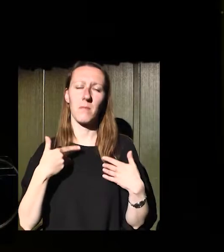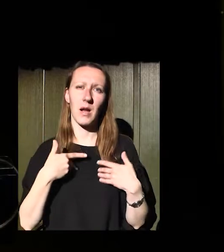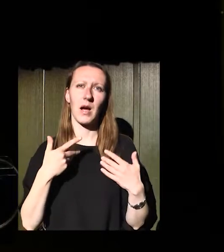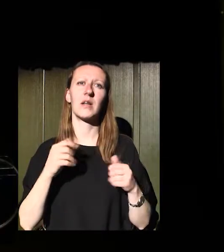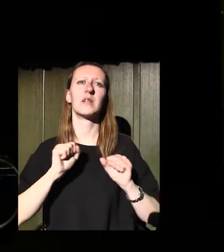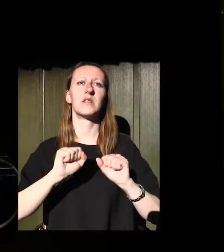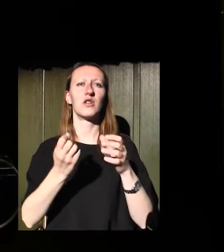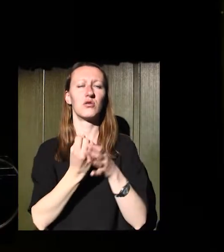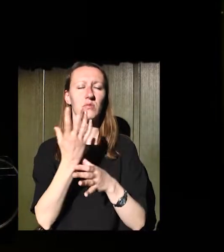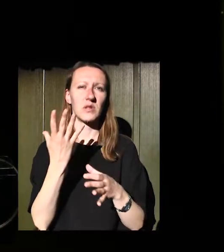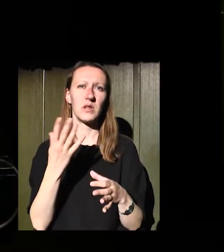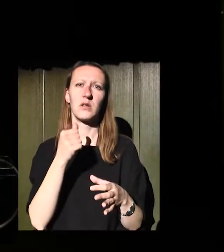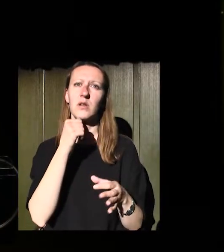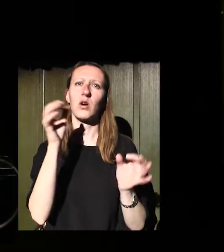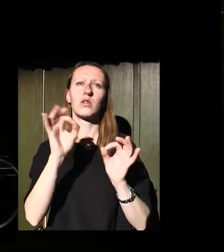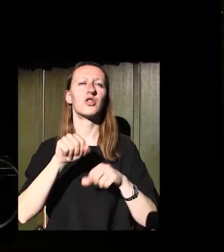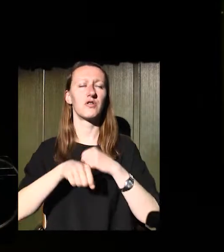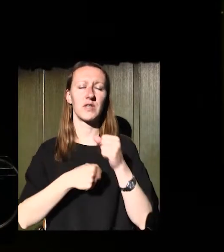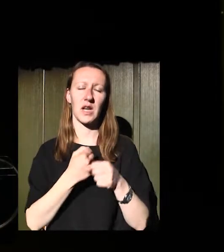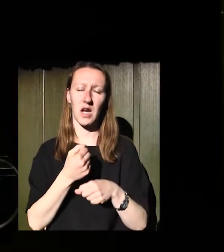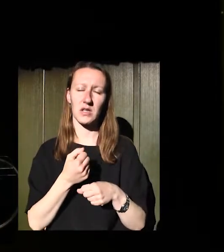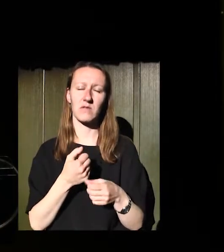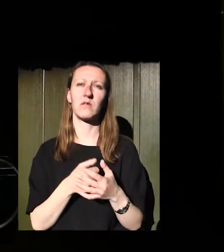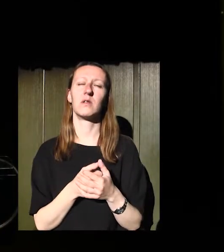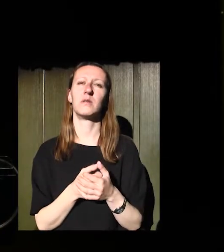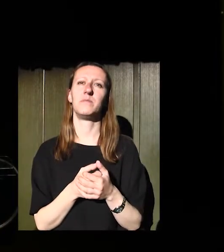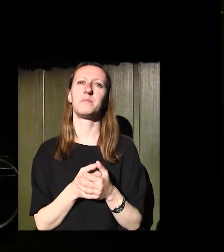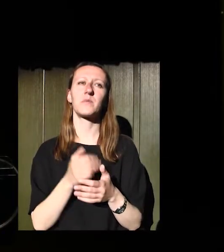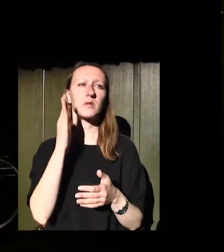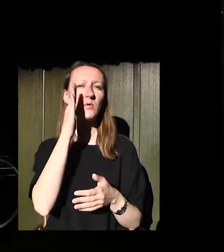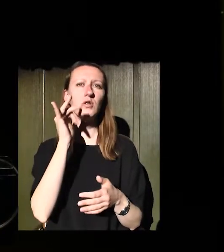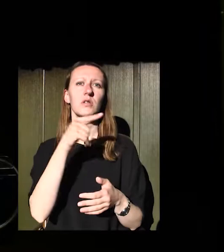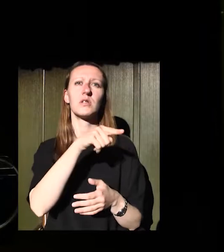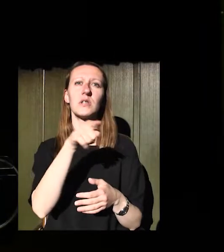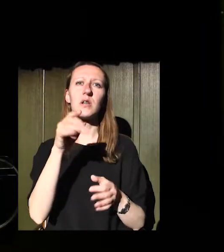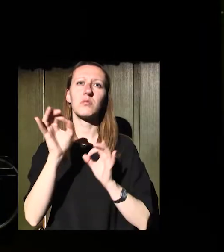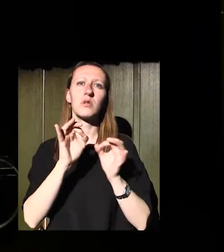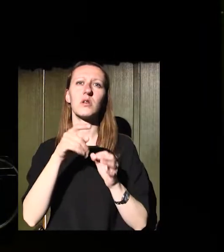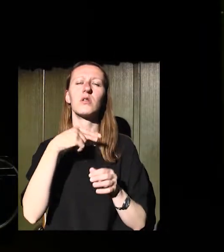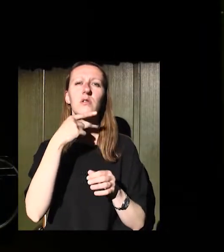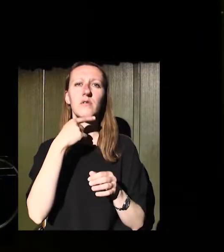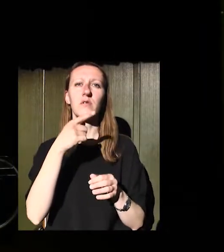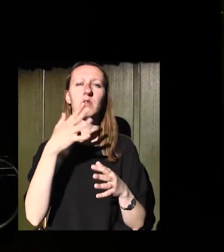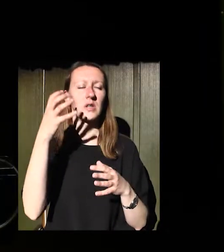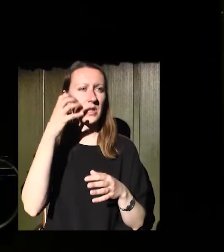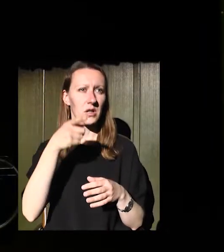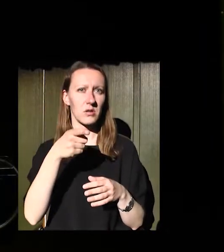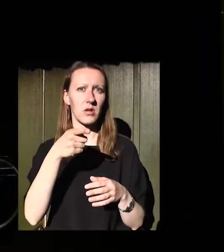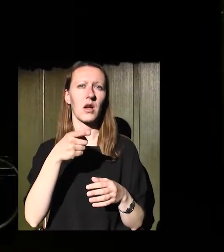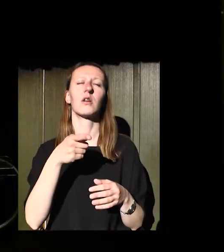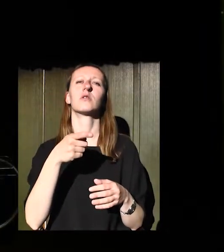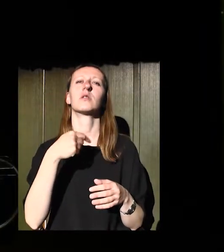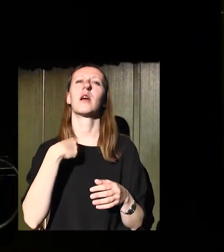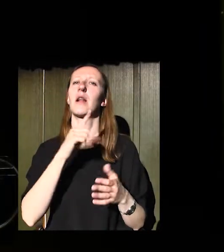mlade, zaštitu okoliša i održivi razvoj. A budući da je detaljnije o projektima govorio